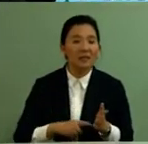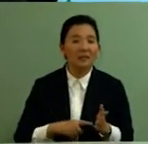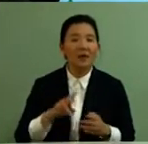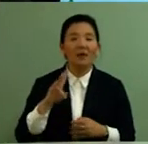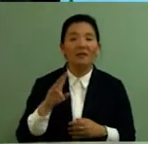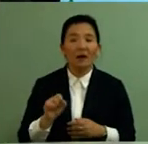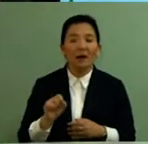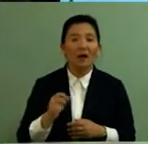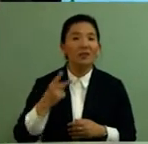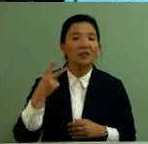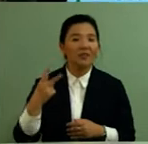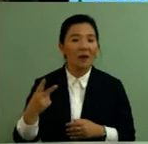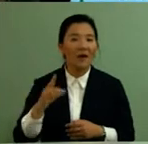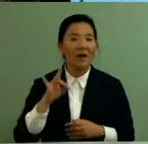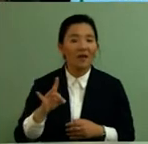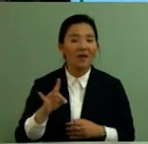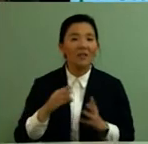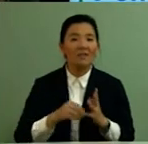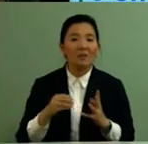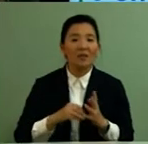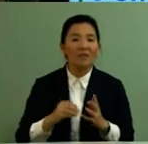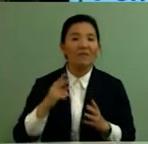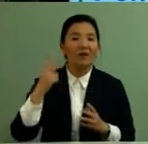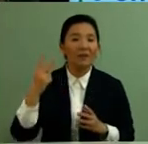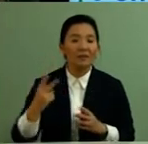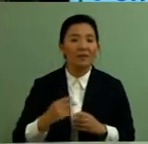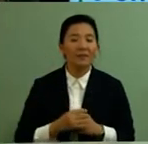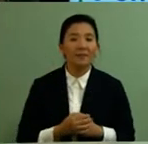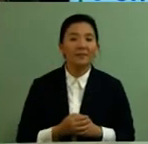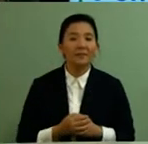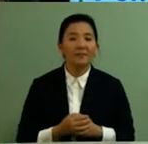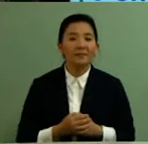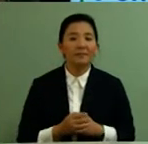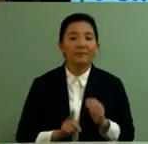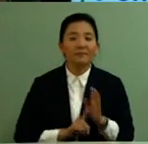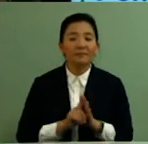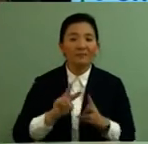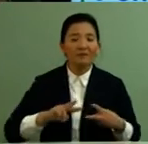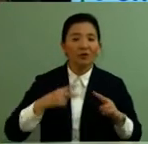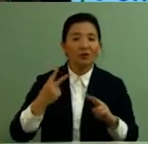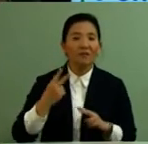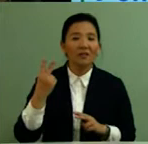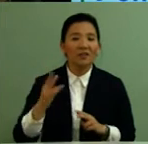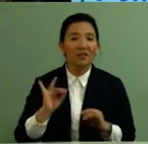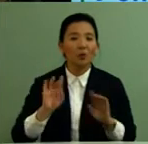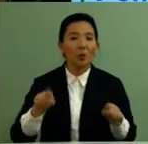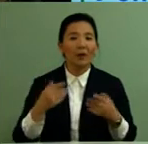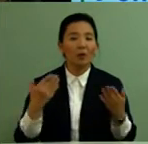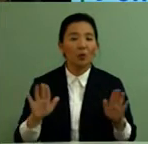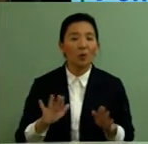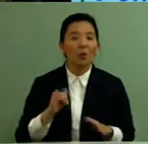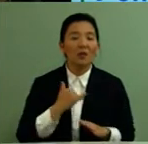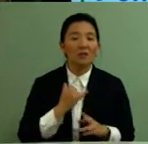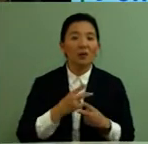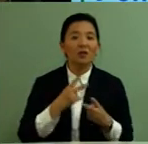на 2r Земли в квадрате. Давайте возведем в квадрат, раскроем скобки. И у